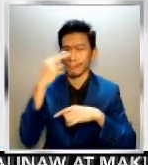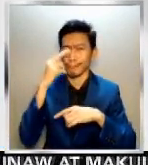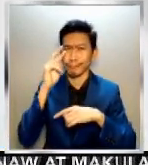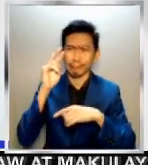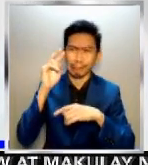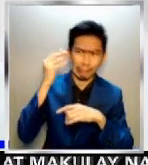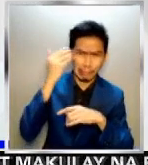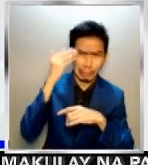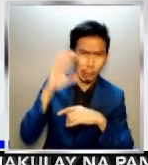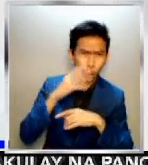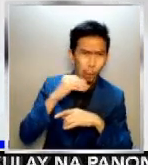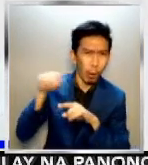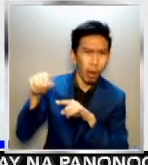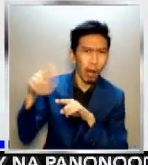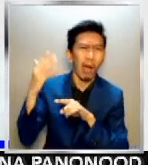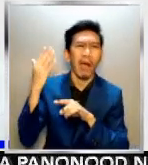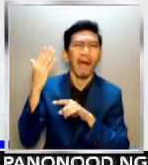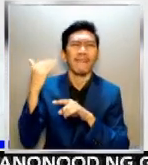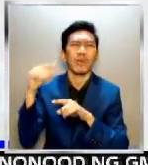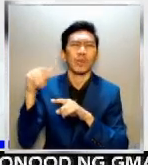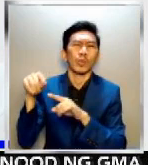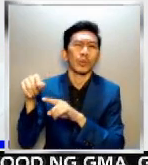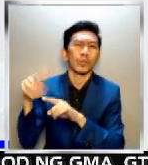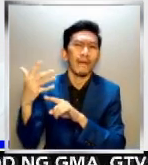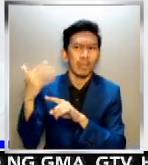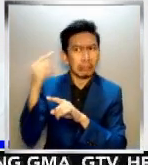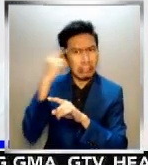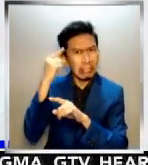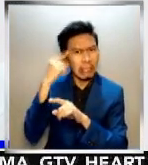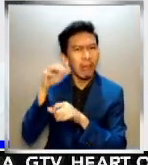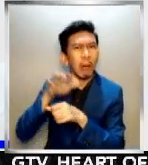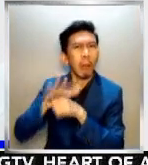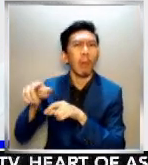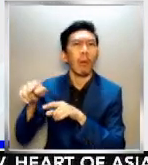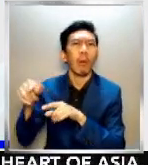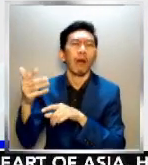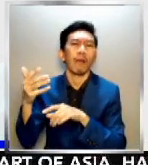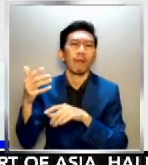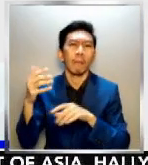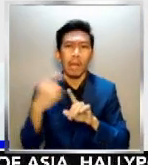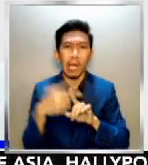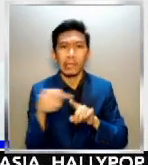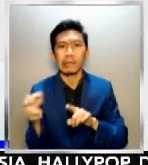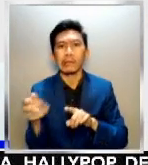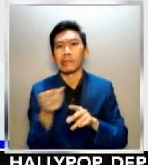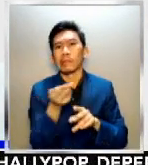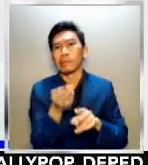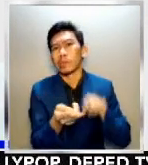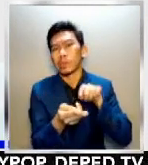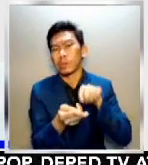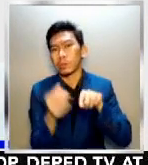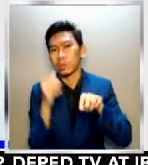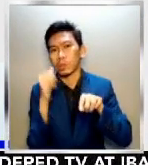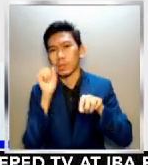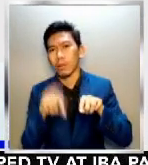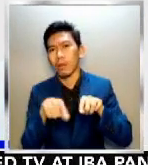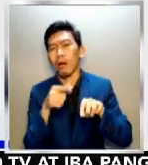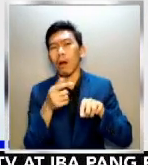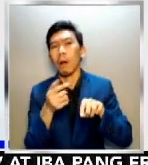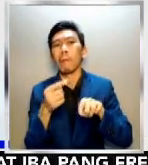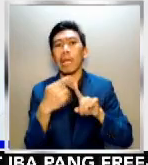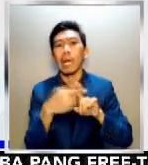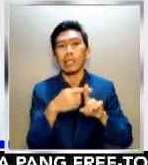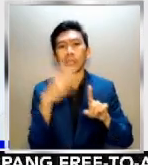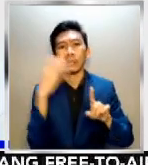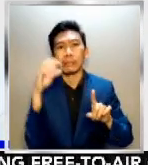tiyahin, ginahasa ang bata. Natagpuan din ang mga bangkay ng kanyang ate na si Lenny at kanyang pinsang si Willie na may mga tahi din sa